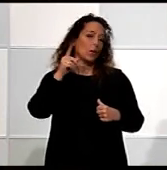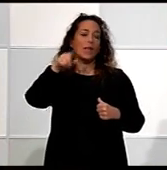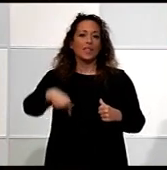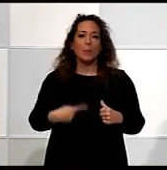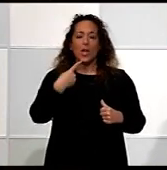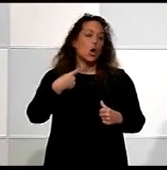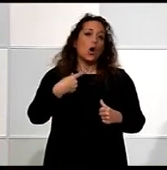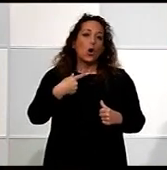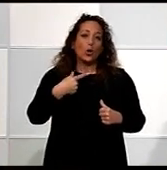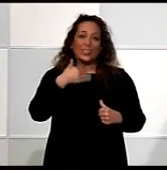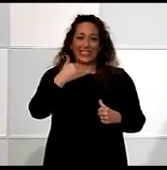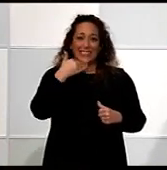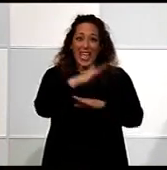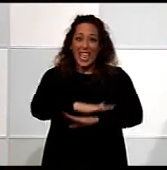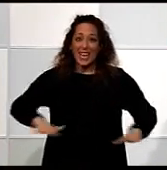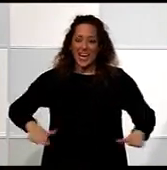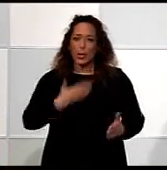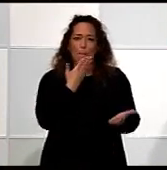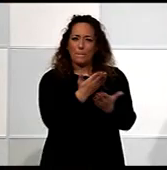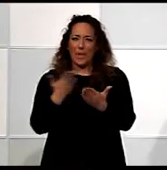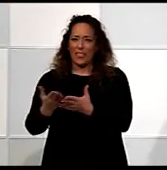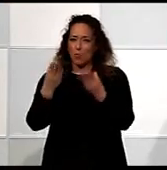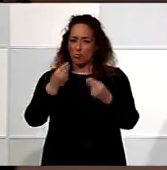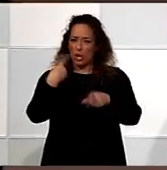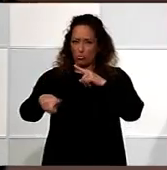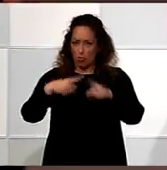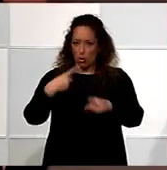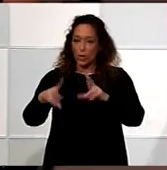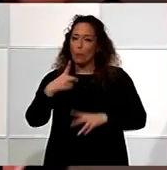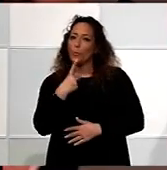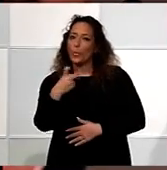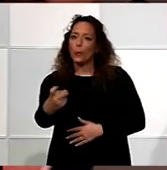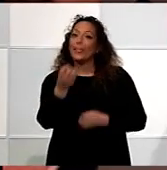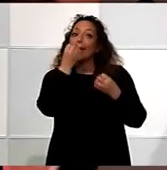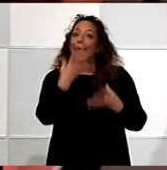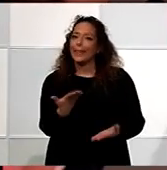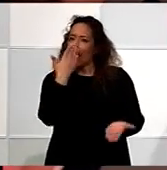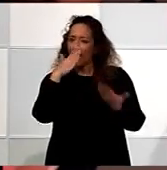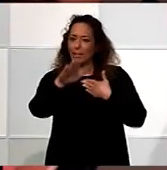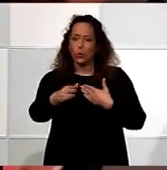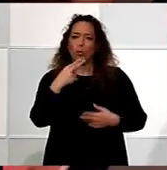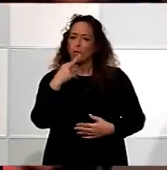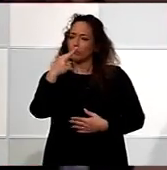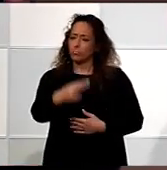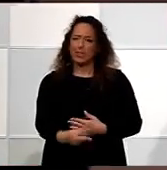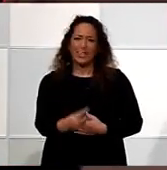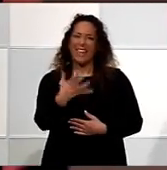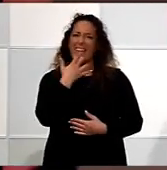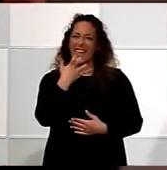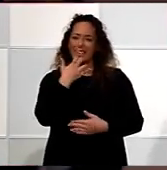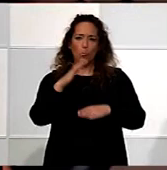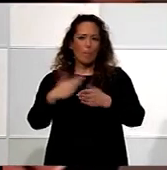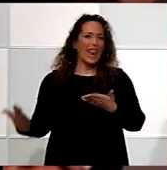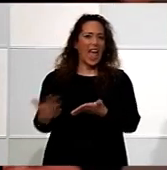li haig de fer la pregunta, han fet bondat de la bona? No només s'han portat bé, Mariona, sinó que a més han estat un exemple per tots i totes.